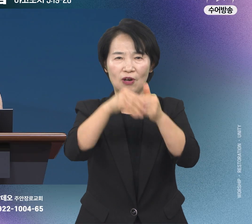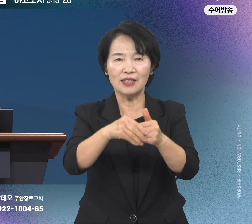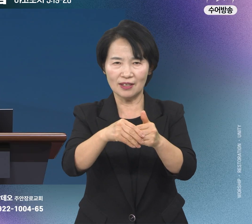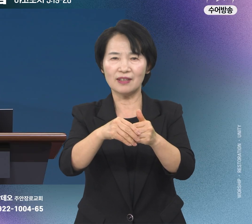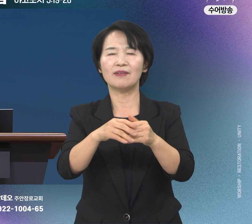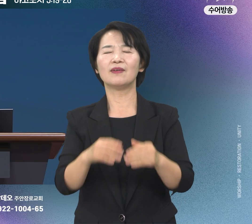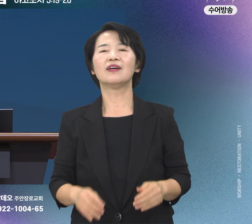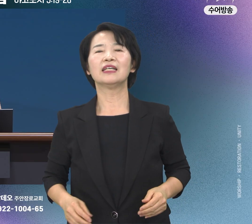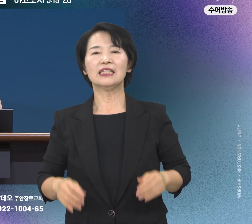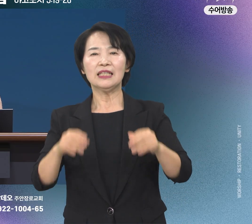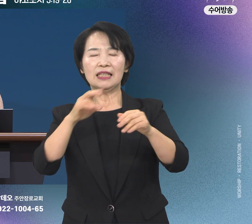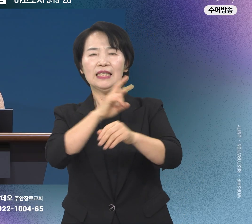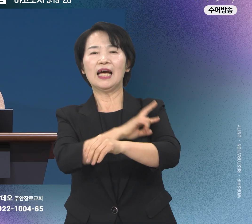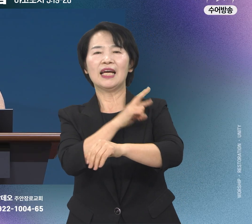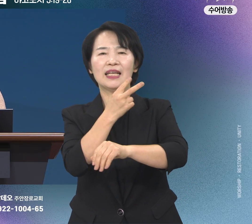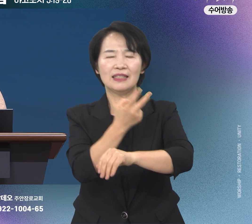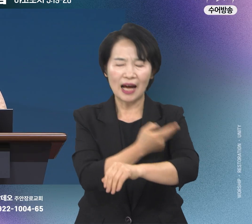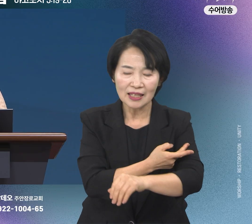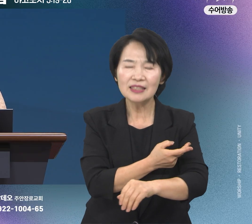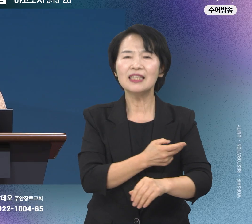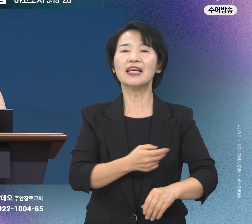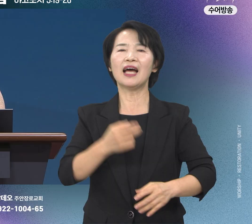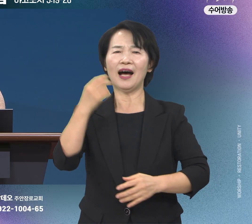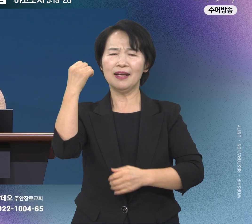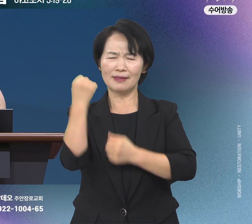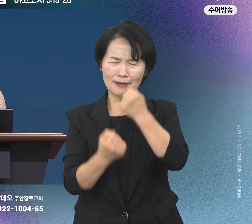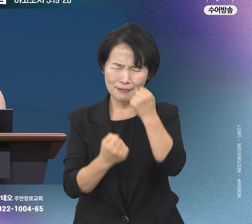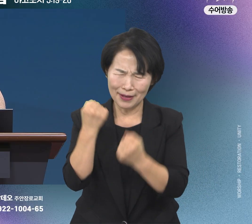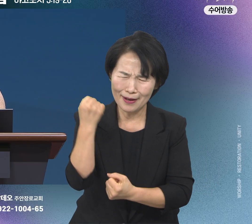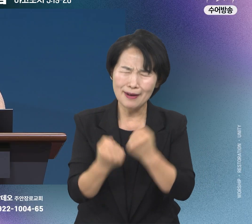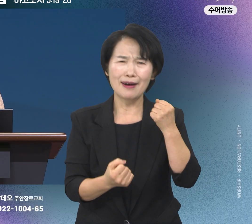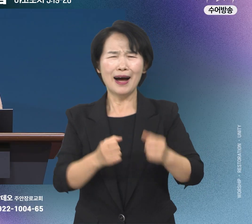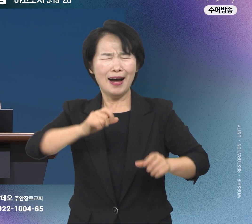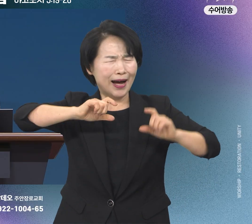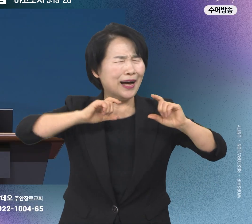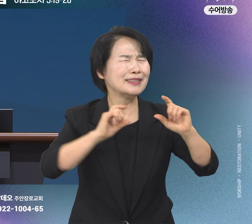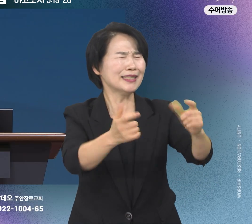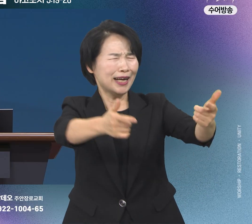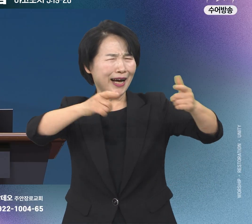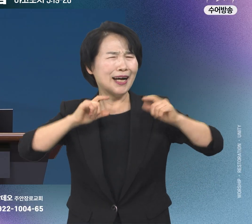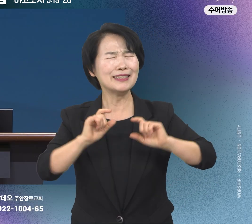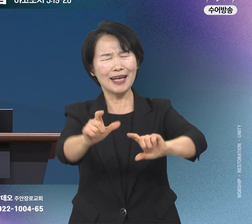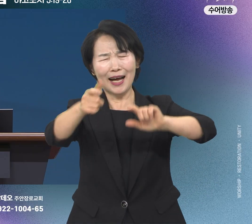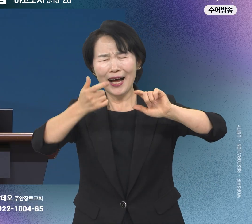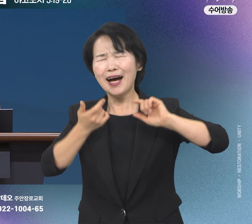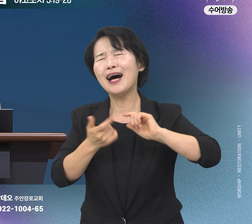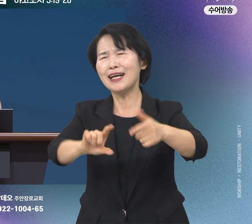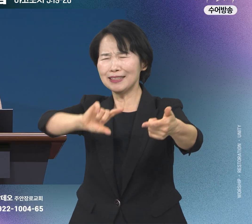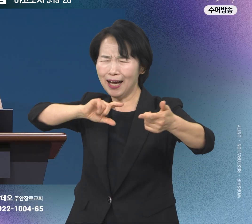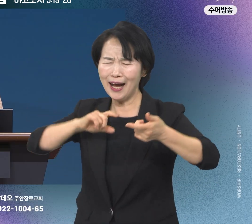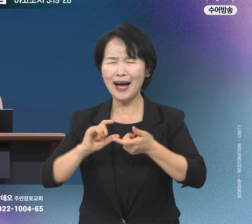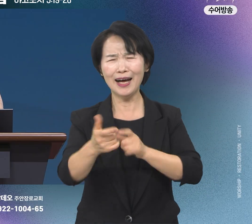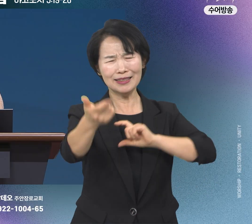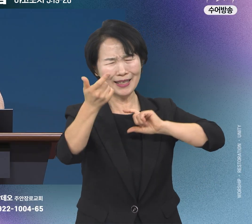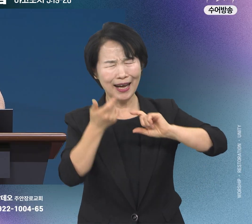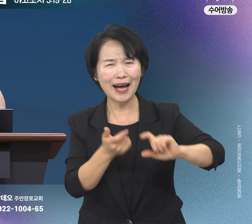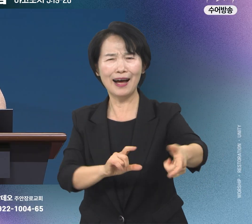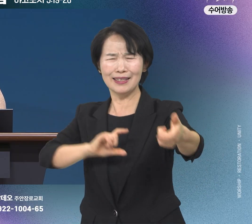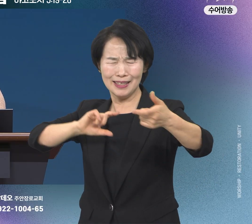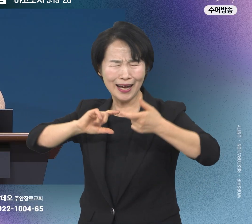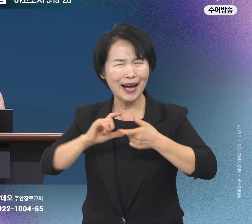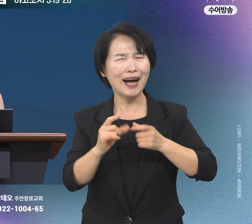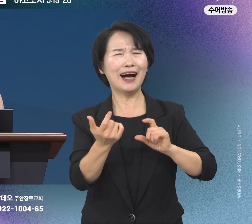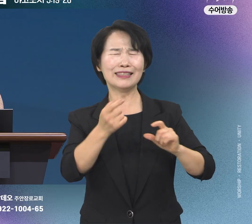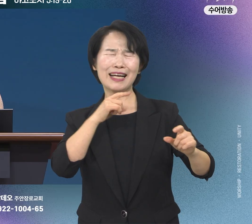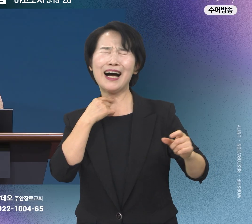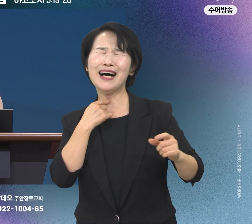이단인지 설득하는 시간을 정말 서로 전쟁을 치르고 말씀을 하면서 악에 바치는 소리가 오고